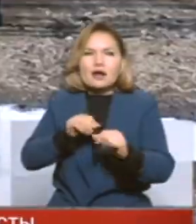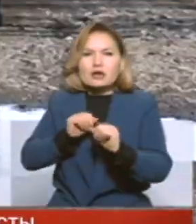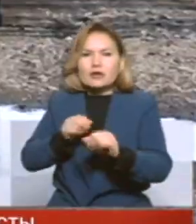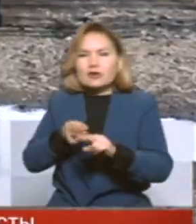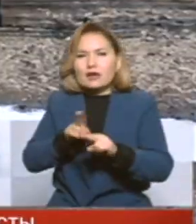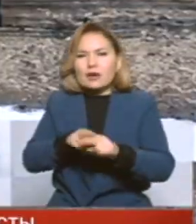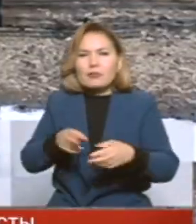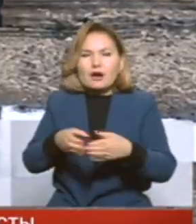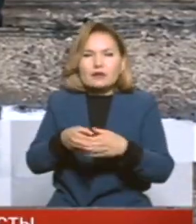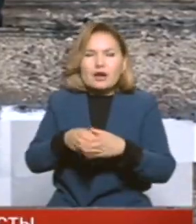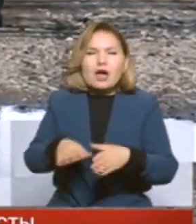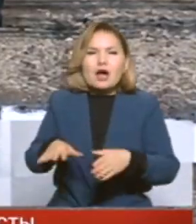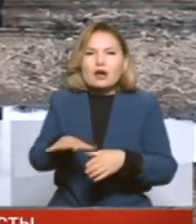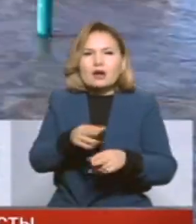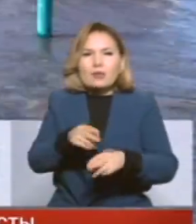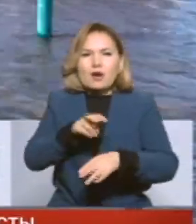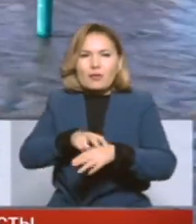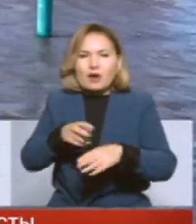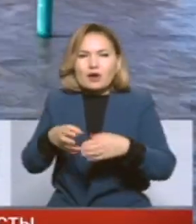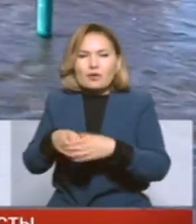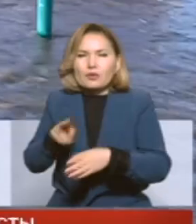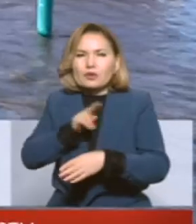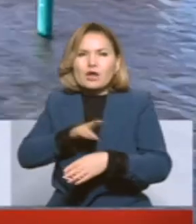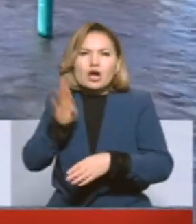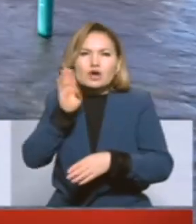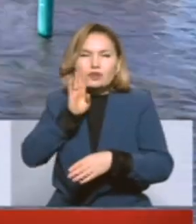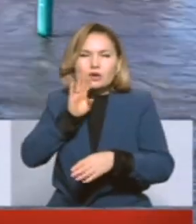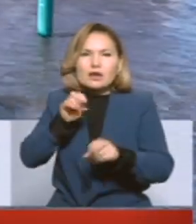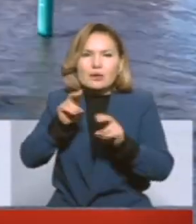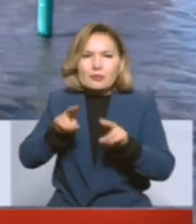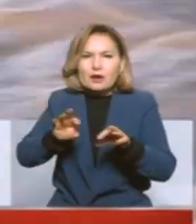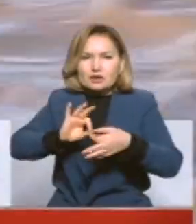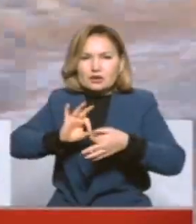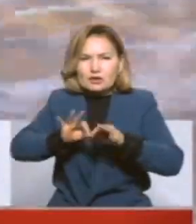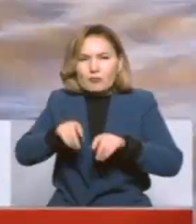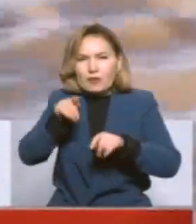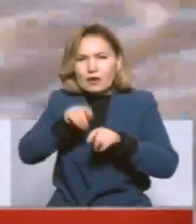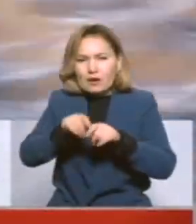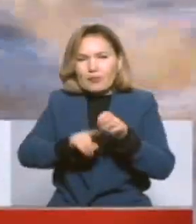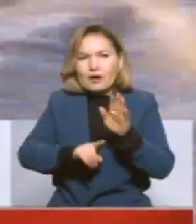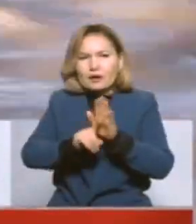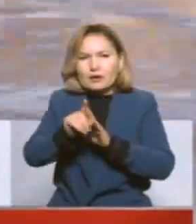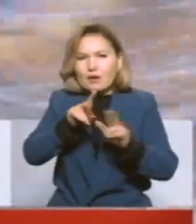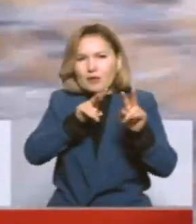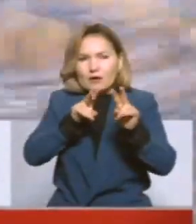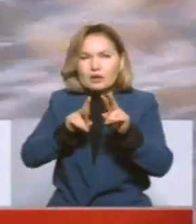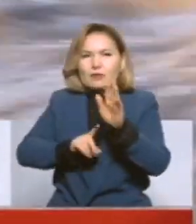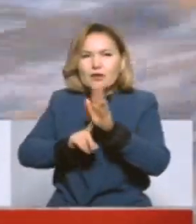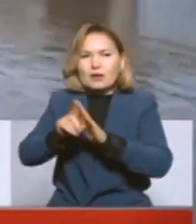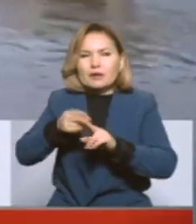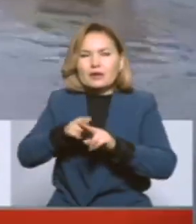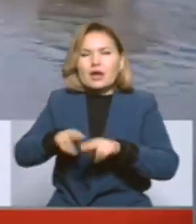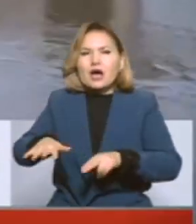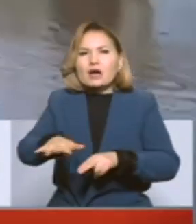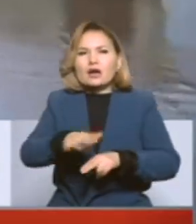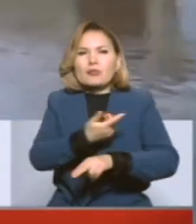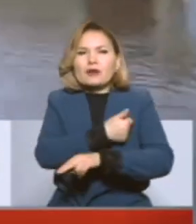шеңберінде комитеттің аумақтық бөлімшелері барлық сумен жабдықтау нысандарына күшейтілген бақылау жүргізіп жатыр.